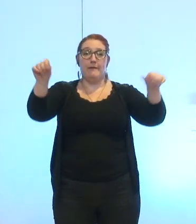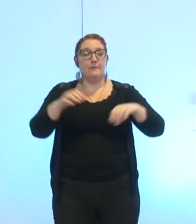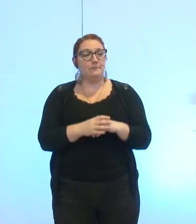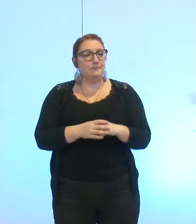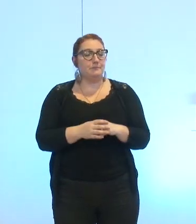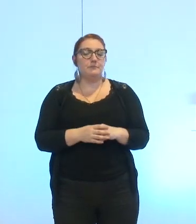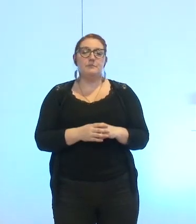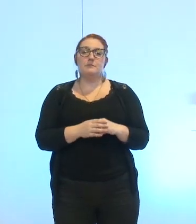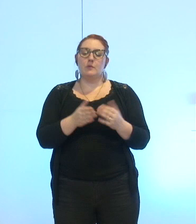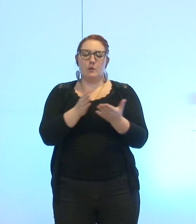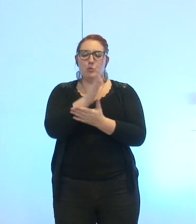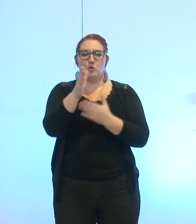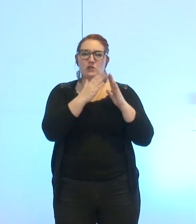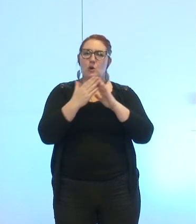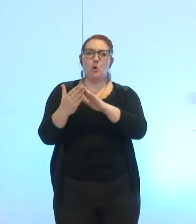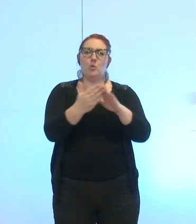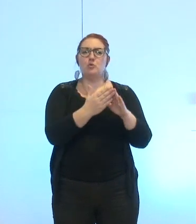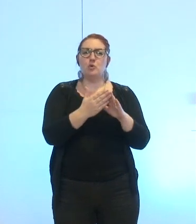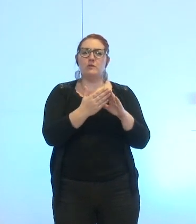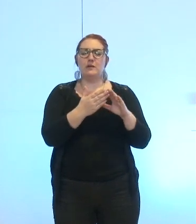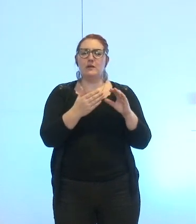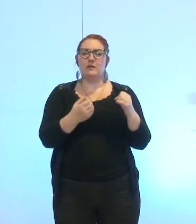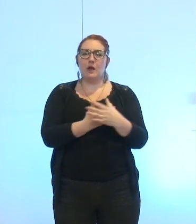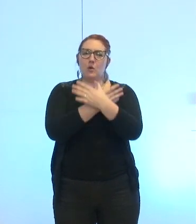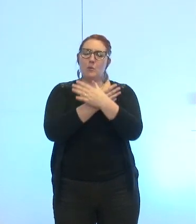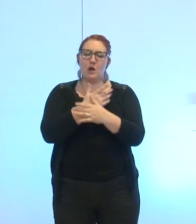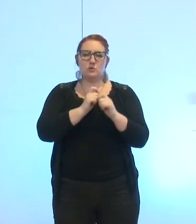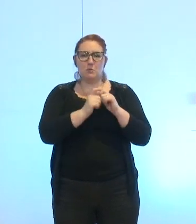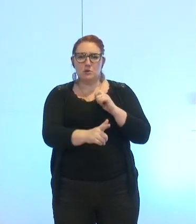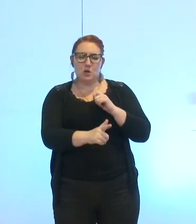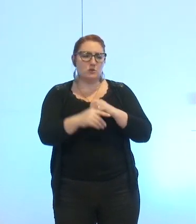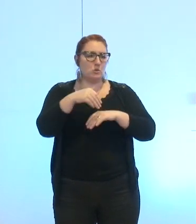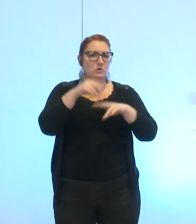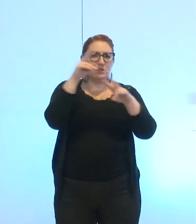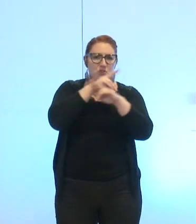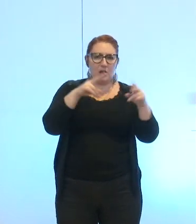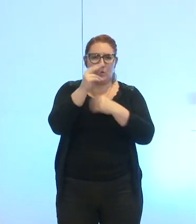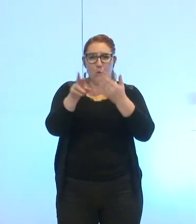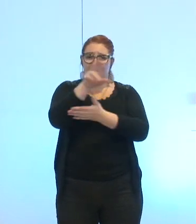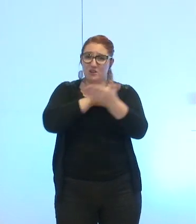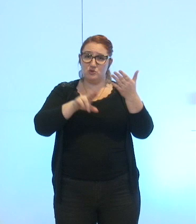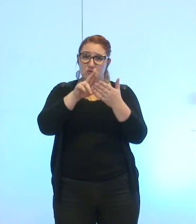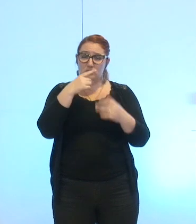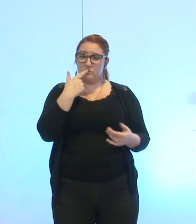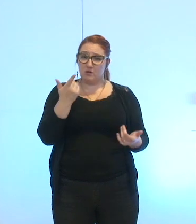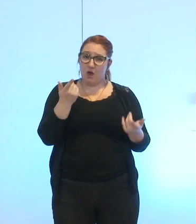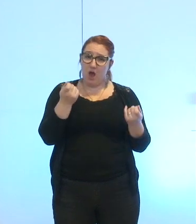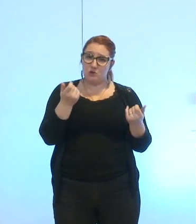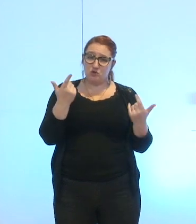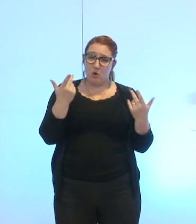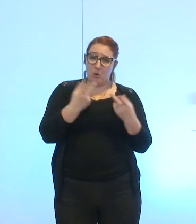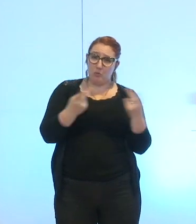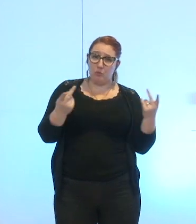Communauté d'Agglomération par conseil général ou par la région c'est autant d'argent public en moins pour le quotidien des